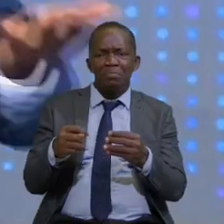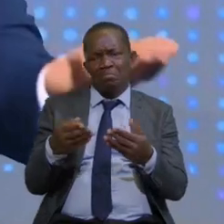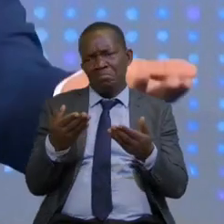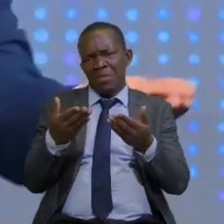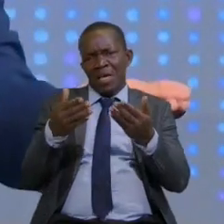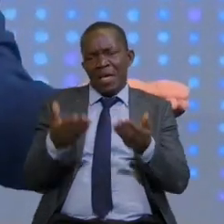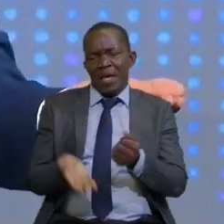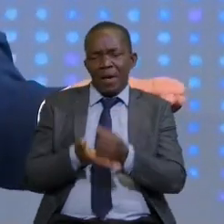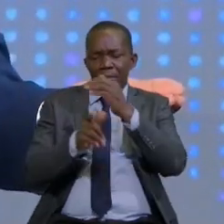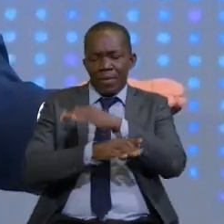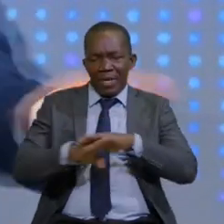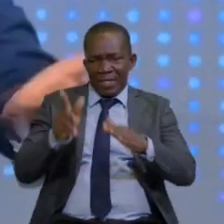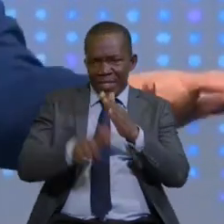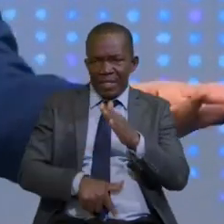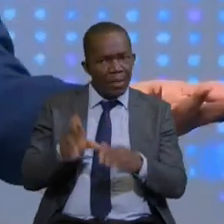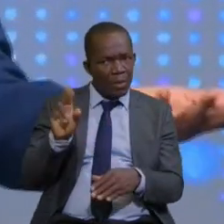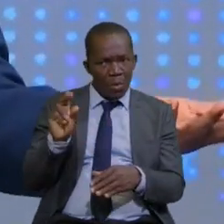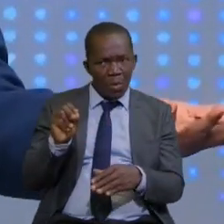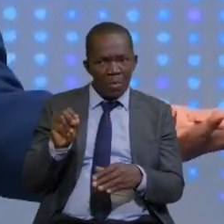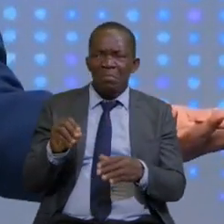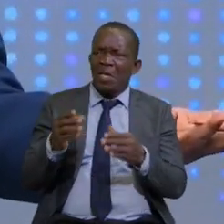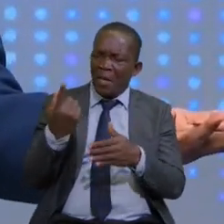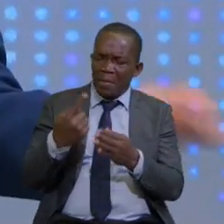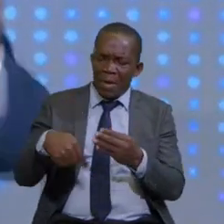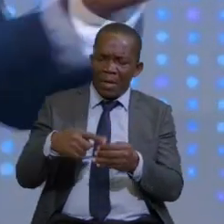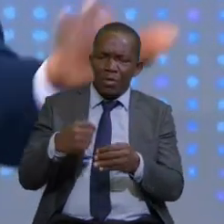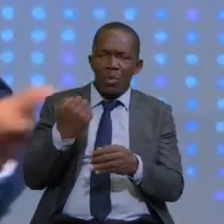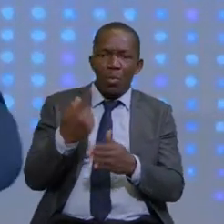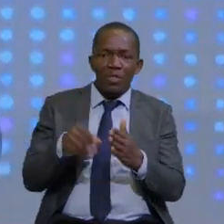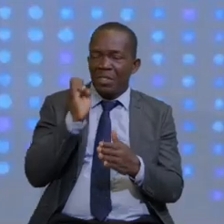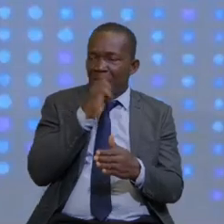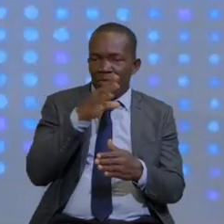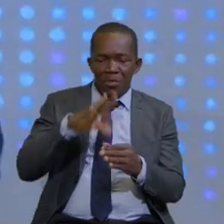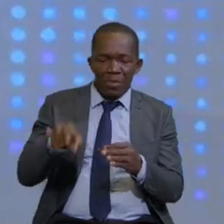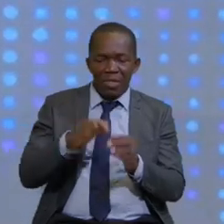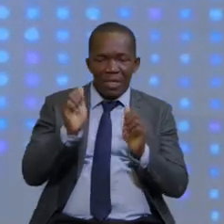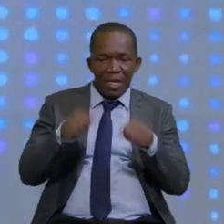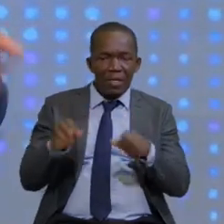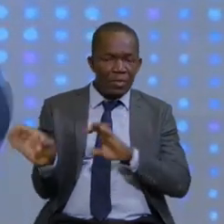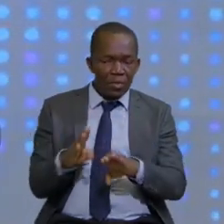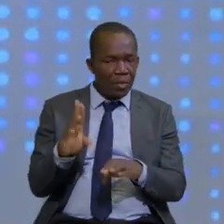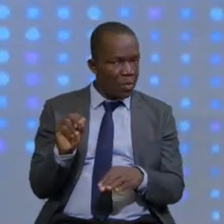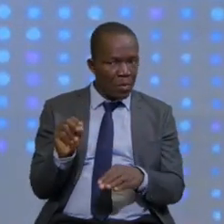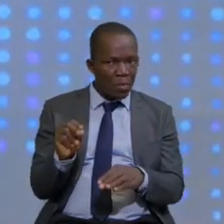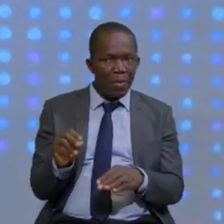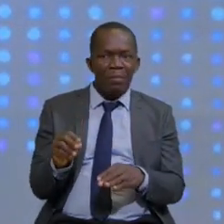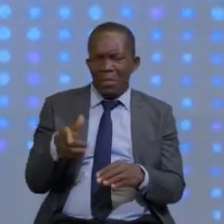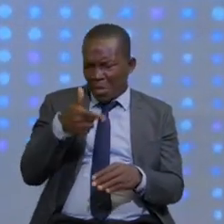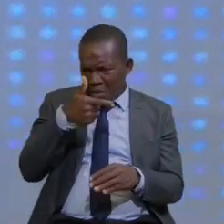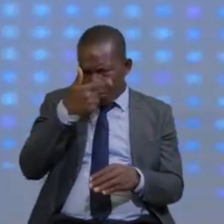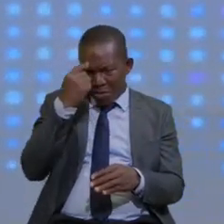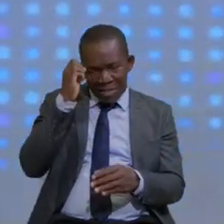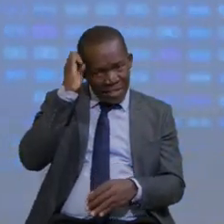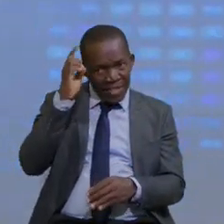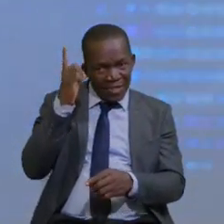faire. Il a simplement dit, tout pouvoir m'a été donné et lui a été donné dans le ciel et sur la